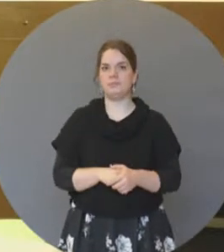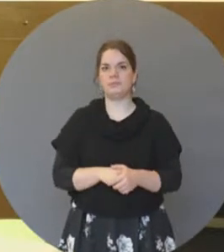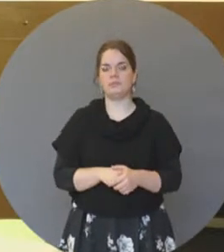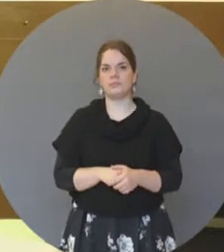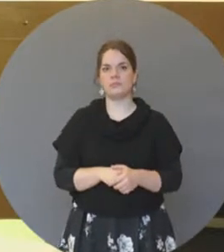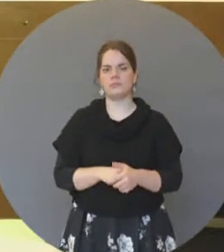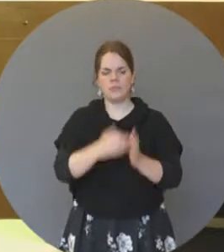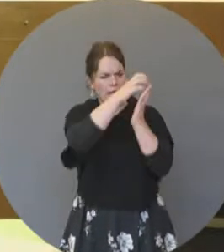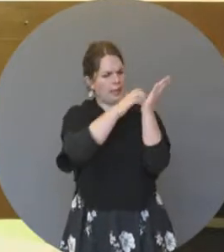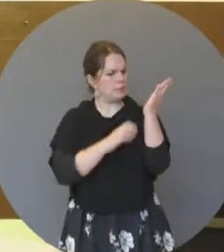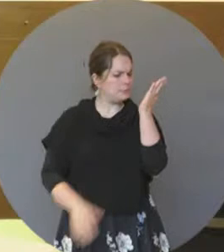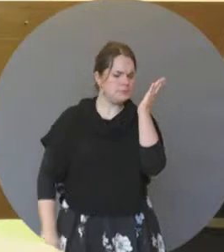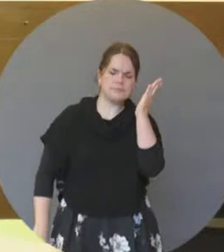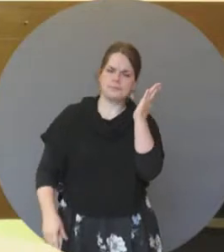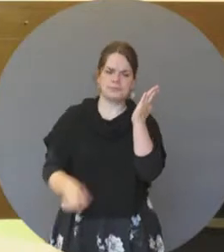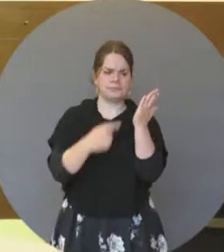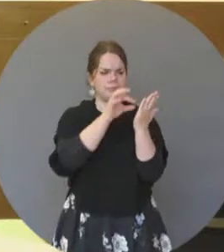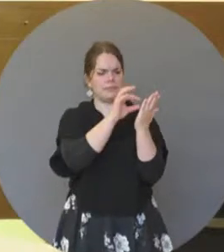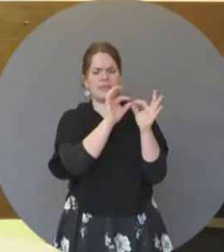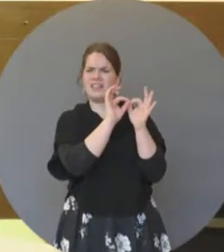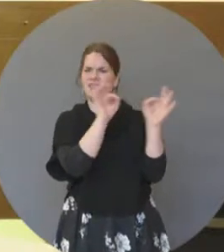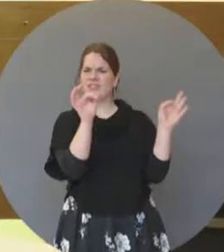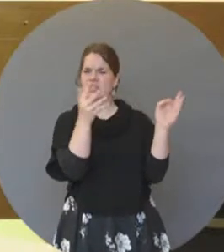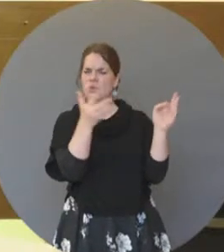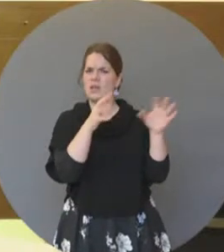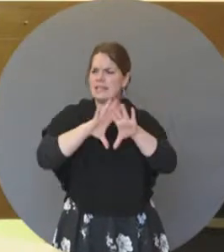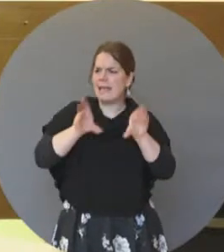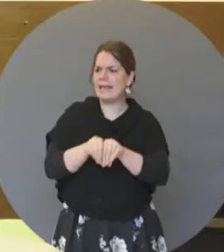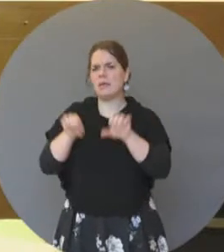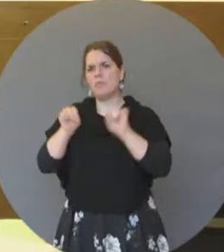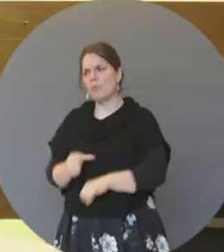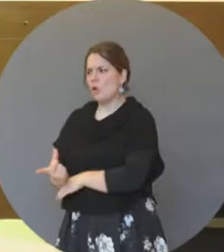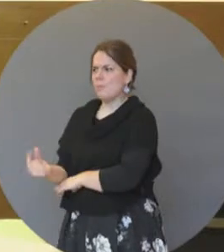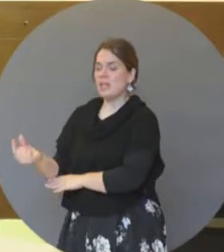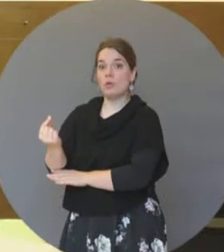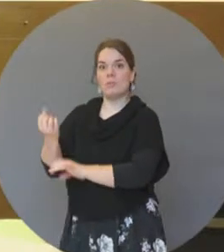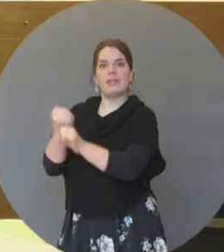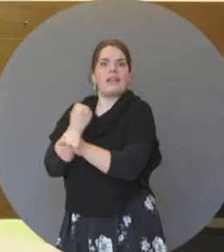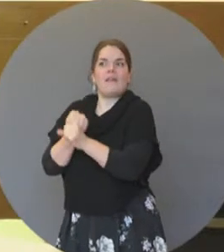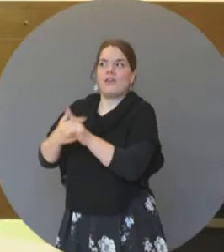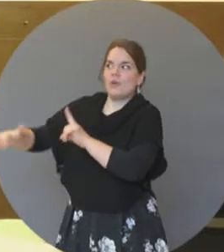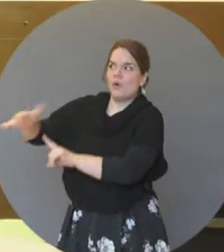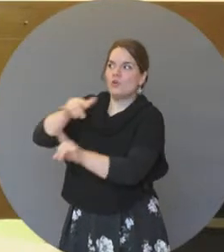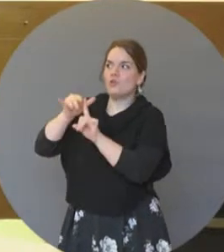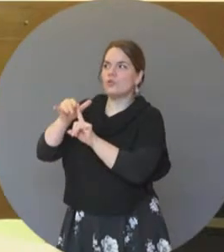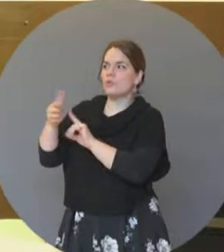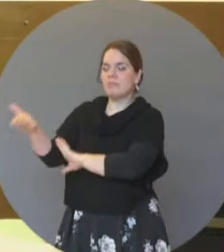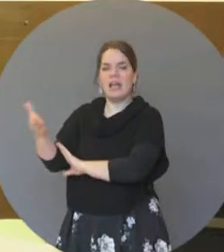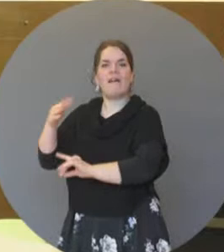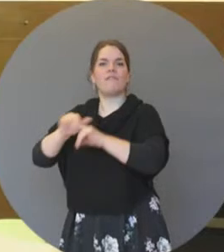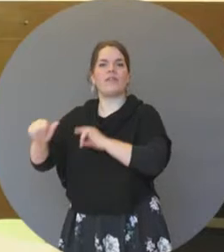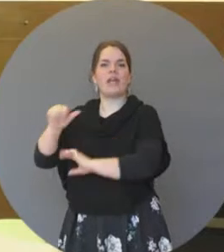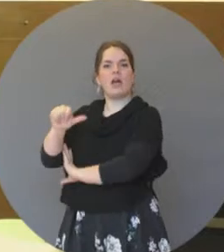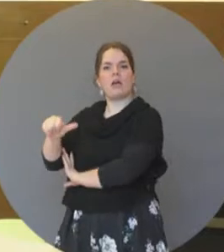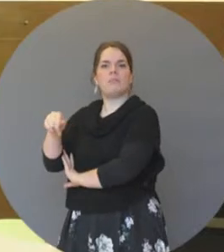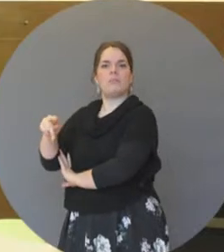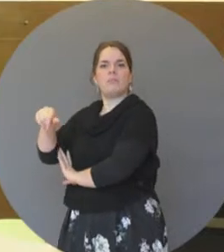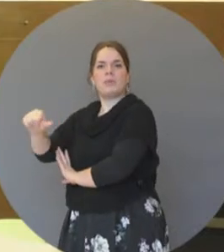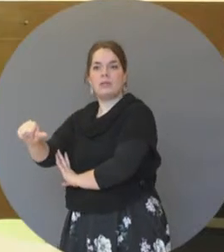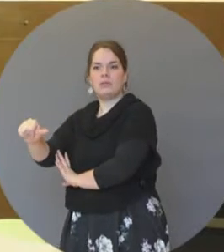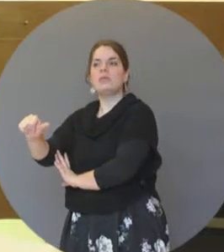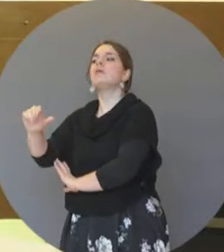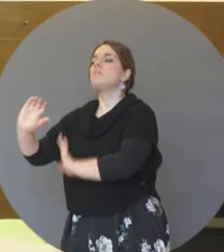dans le rapport que les équipes déclices pourront travailler en binôme avec les travailleurs sociaux instruisant la pas puis en